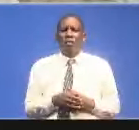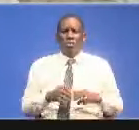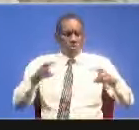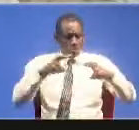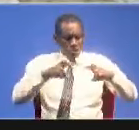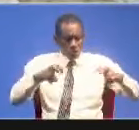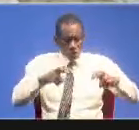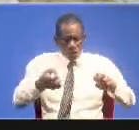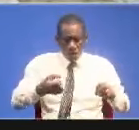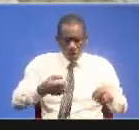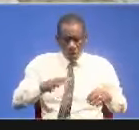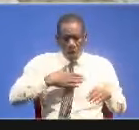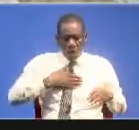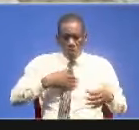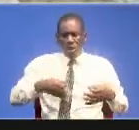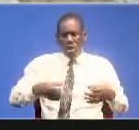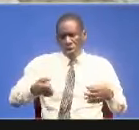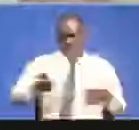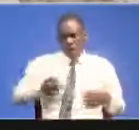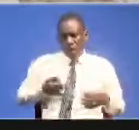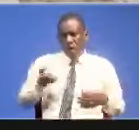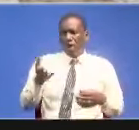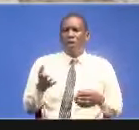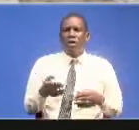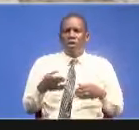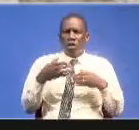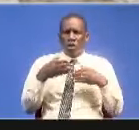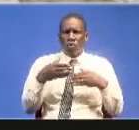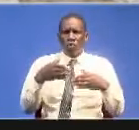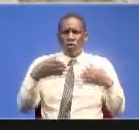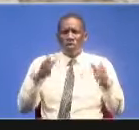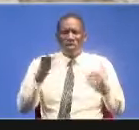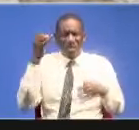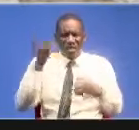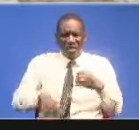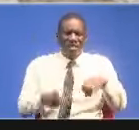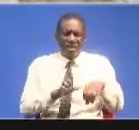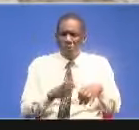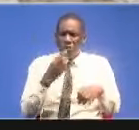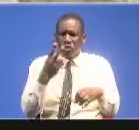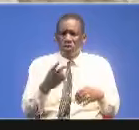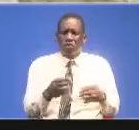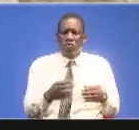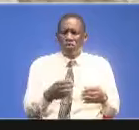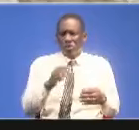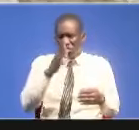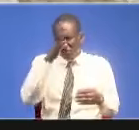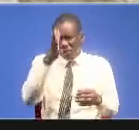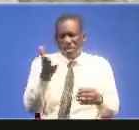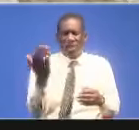tumemtafuta. Alipoteanga mwisho kuonekana ilikuwa Jumapili last week tarehe